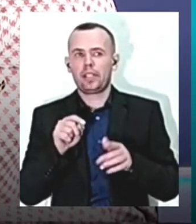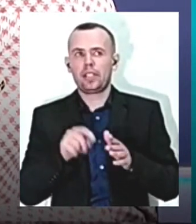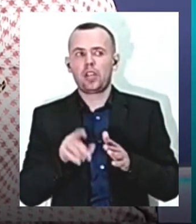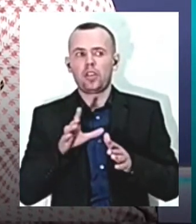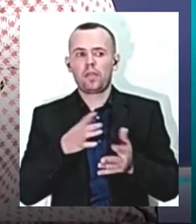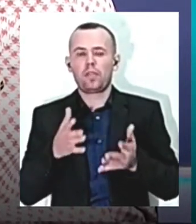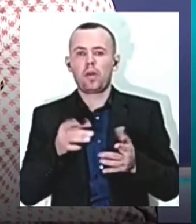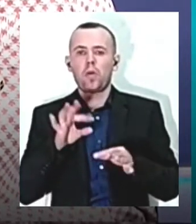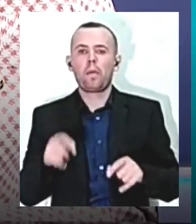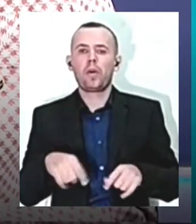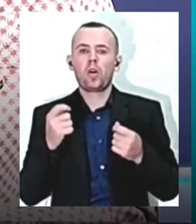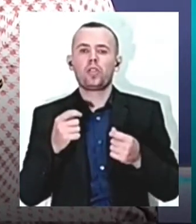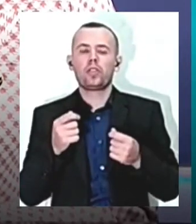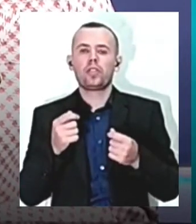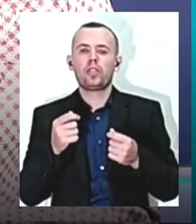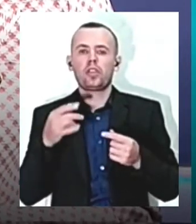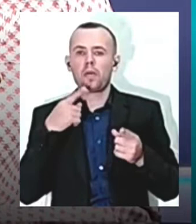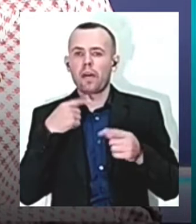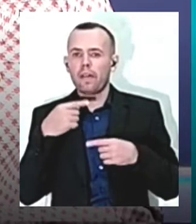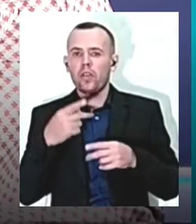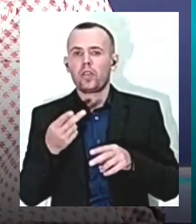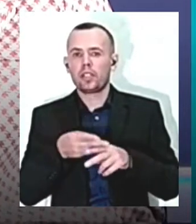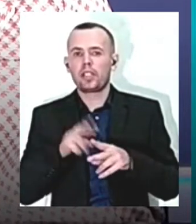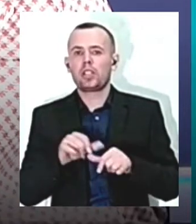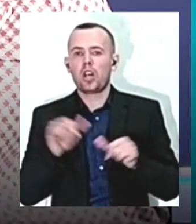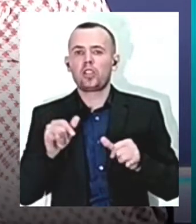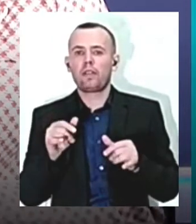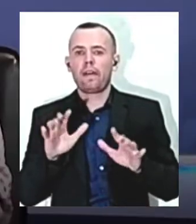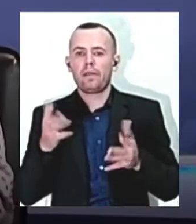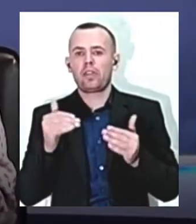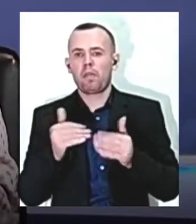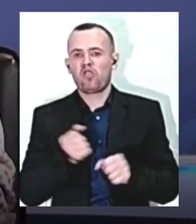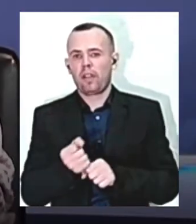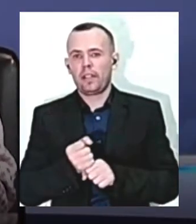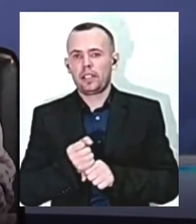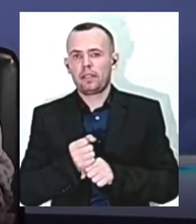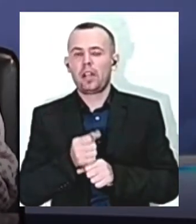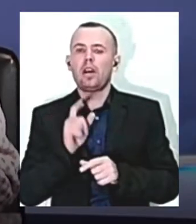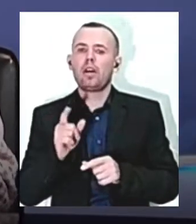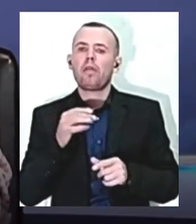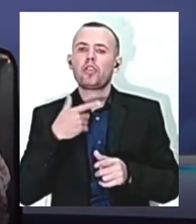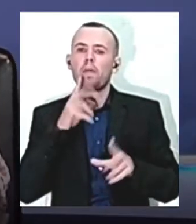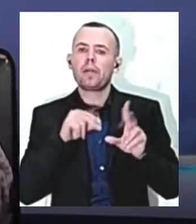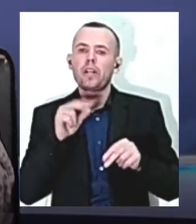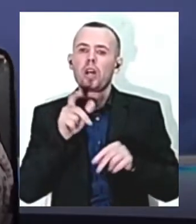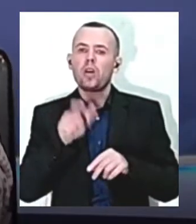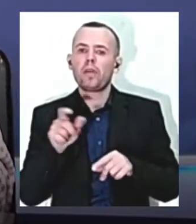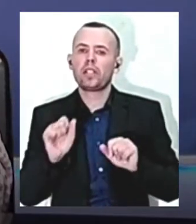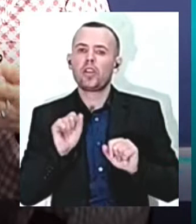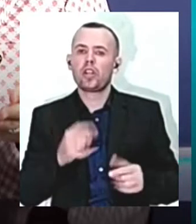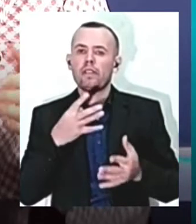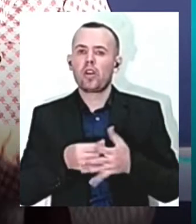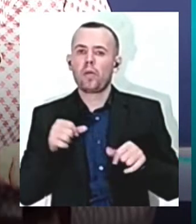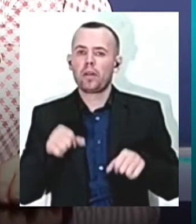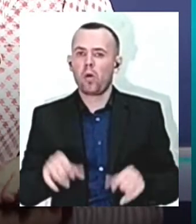ми говоримо, угу. Це зростання випадків домашнього насильства. Так. А про те, чи намагалися громадяни захищати свої права у випадку їх порушень, ми